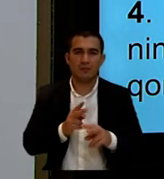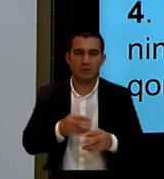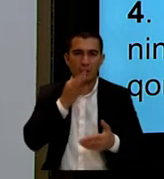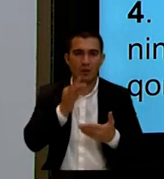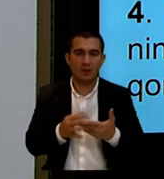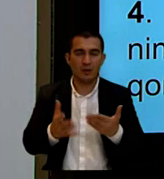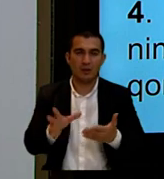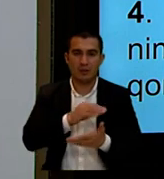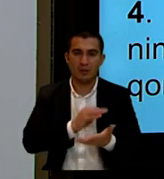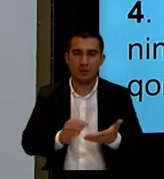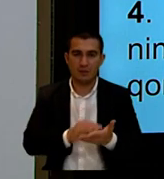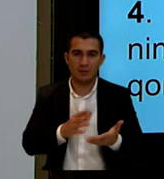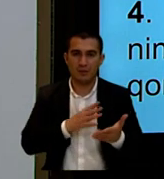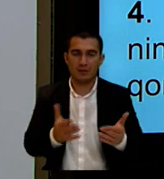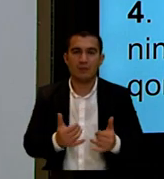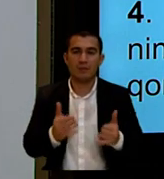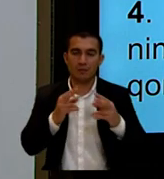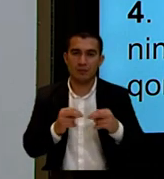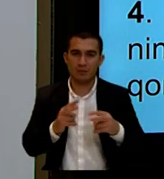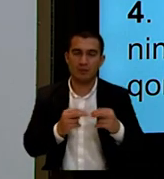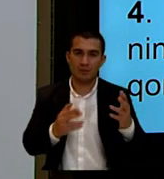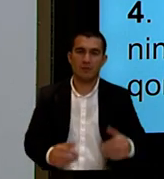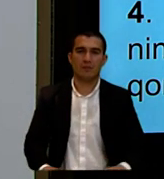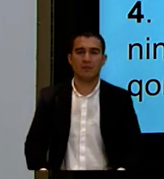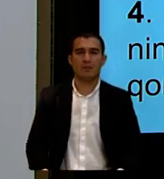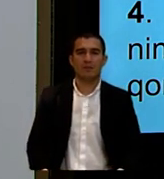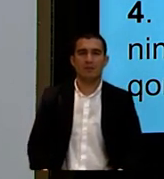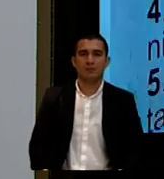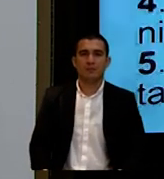Javoblaringizni yozib bo'lgan bo'lsangiz, endi tekshirib oling.